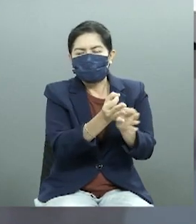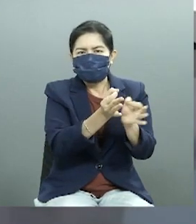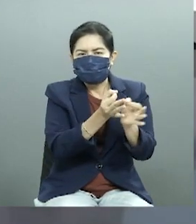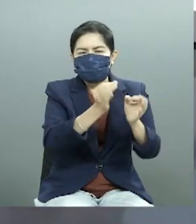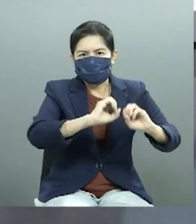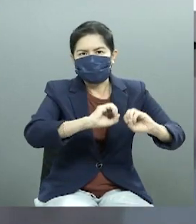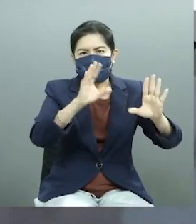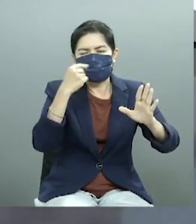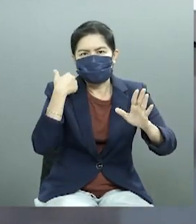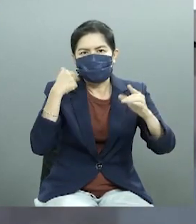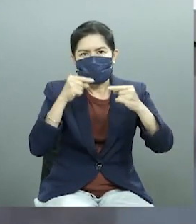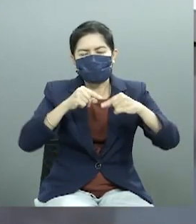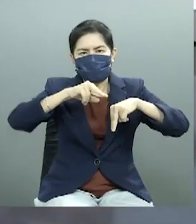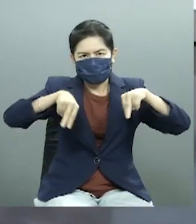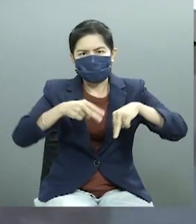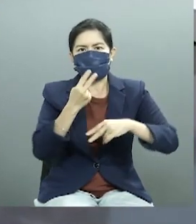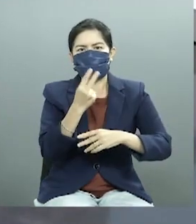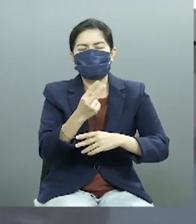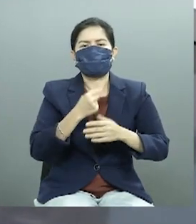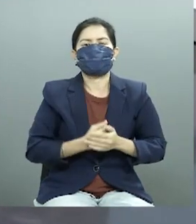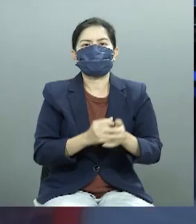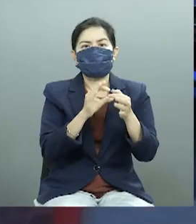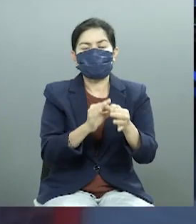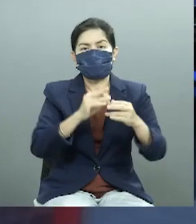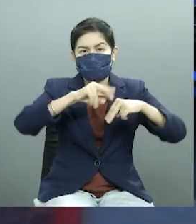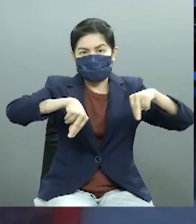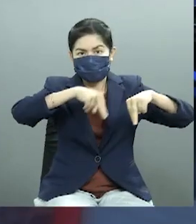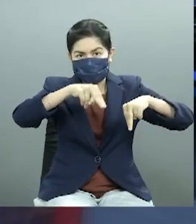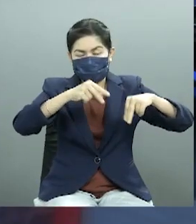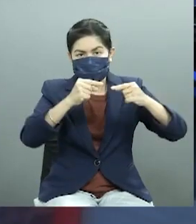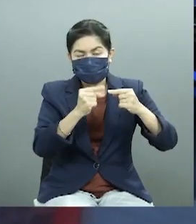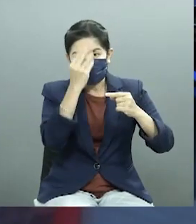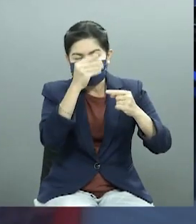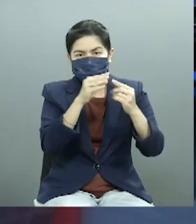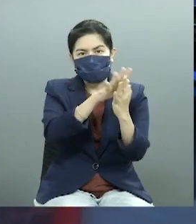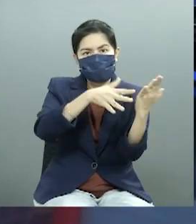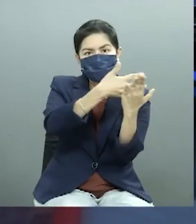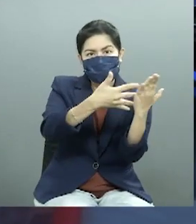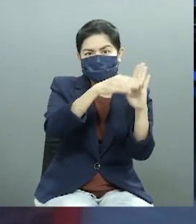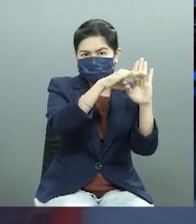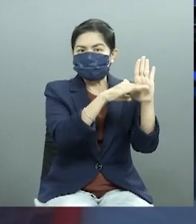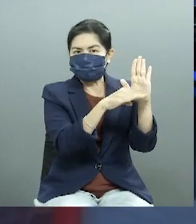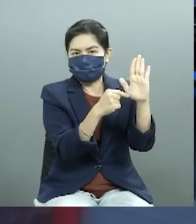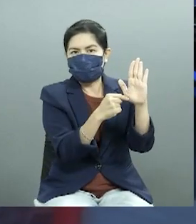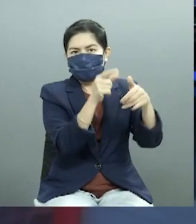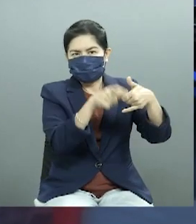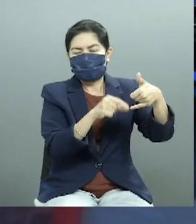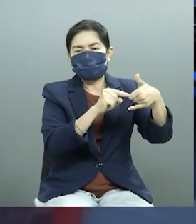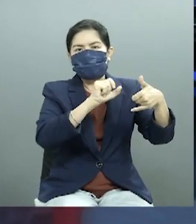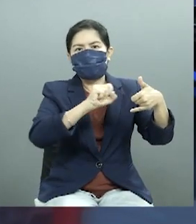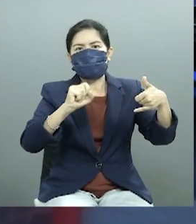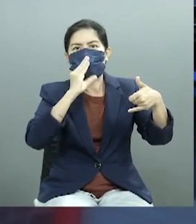ประเด็นและจะต้องมาร่วมกันตรวจสอบค่ะ เรื่องของการตรวจสอบต่างๆมันยังไม่ได้รวมถึงแค่นโยบายที่เขาเคยหาเสียงว่าจะทำอย่